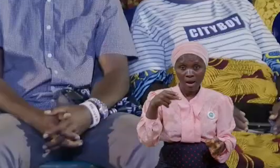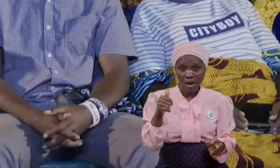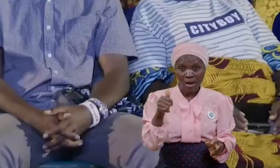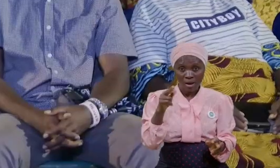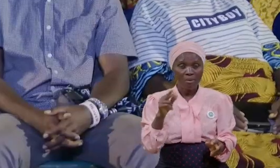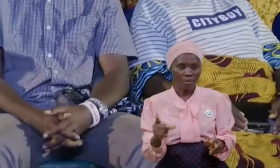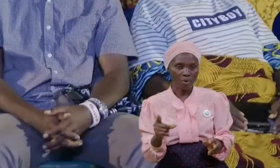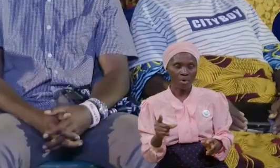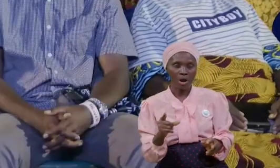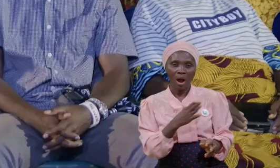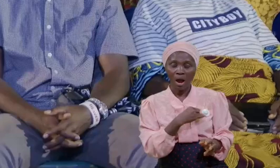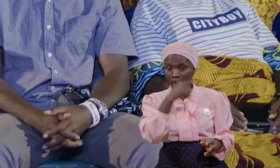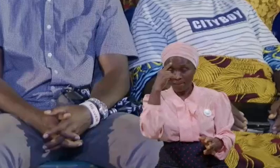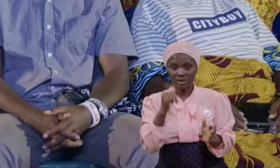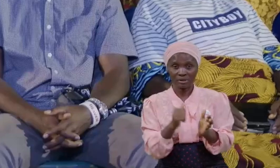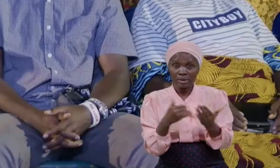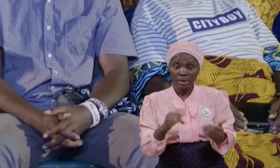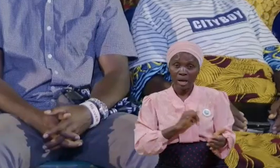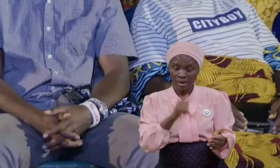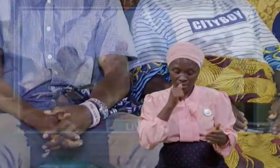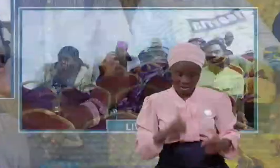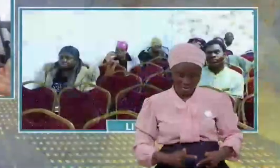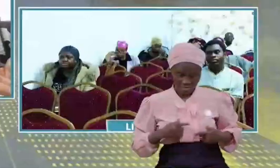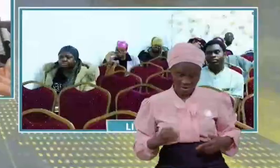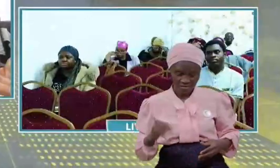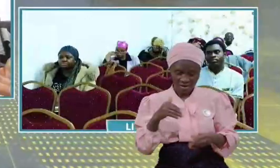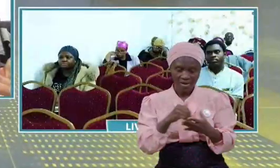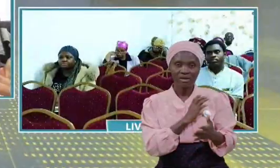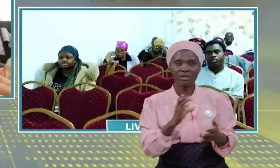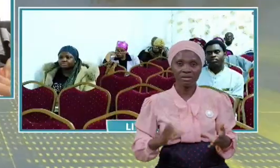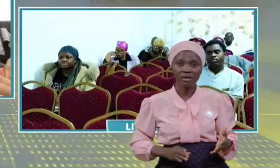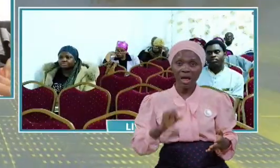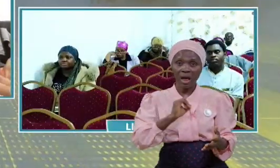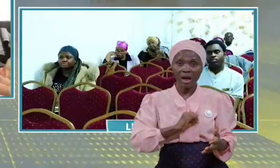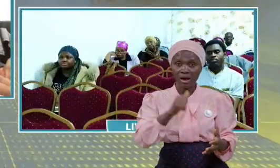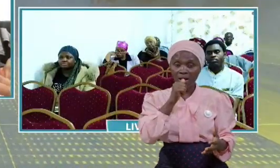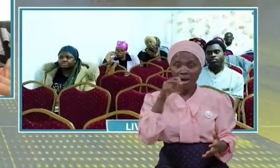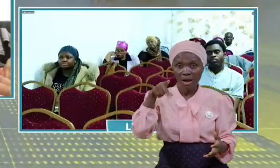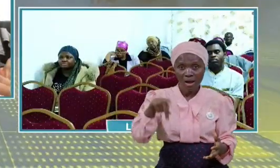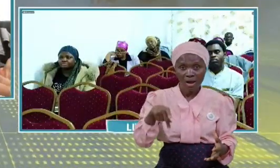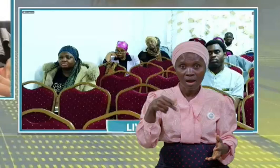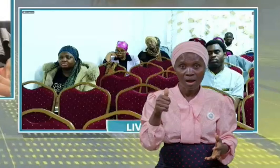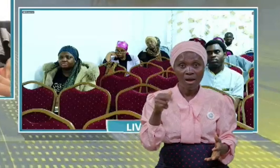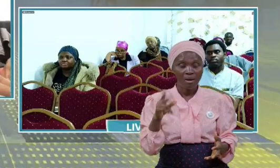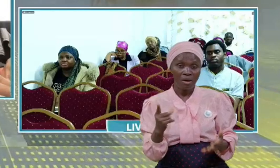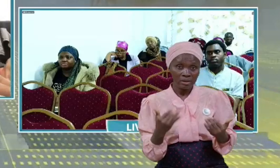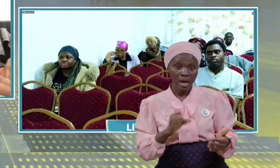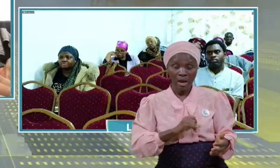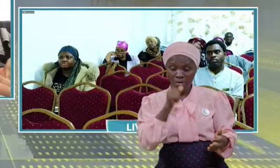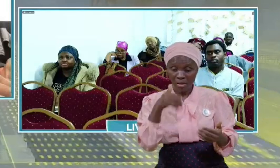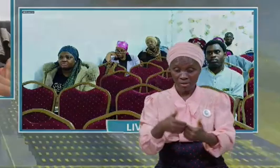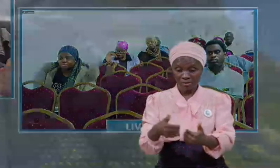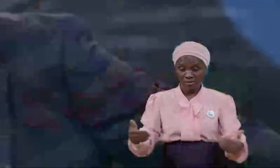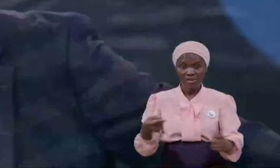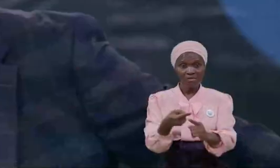Christ habite en moi. Je suis Paul. Maintenant, je suis séparé du monde. Je suis Paul. Maintenant, je